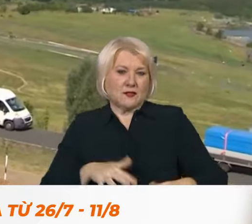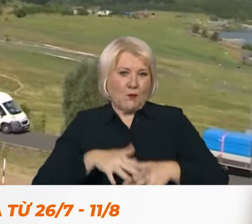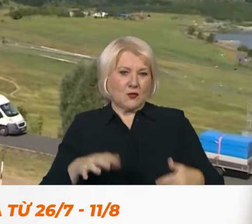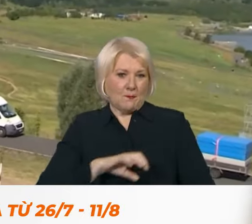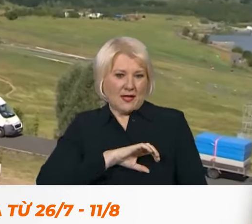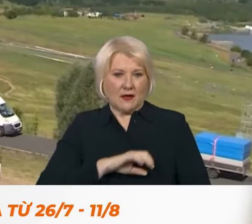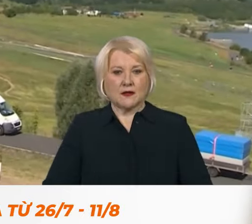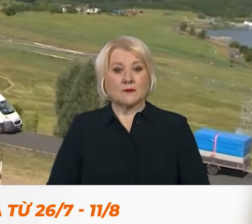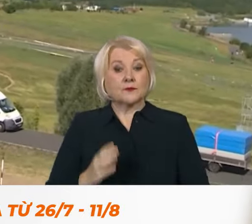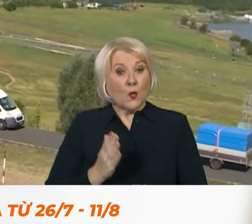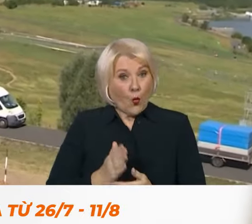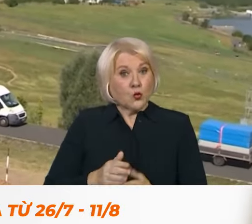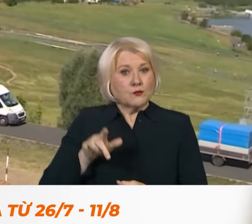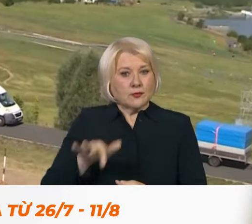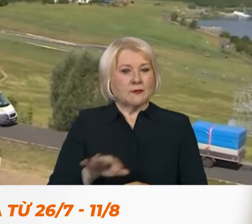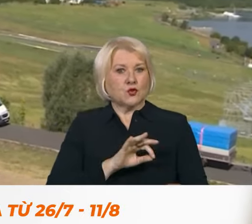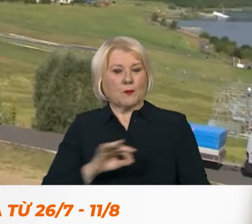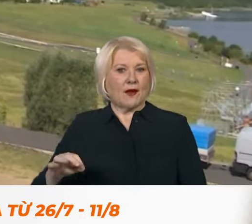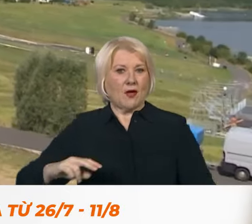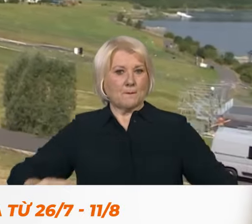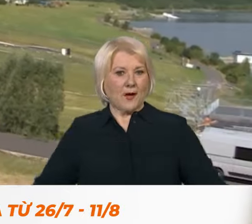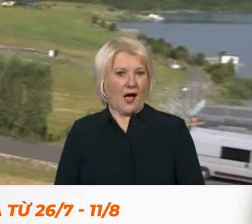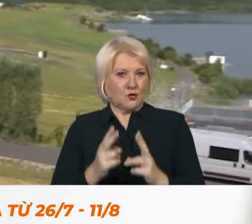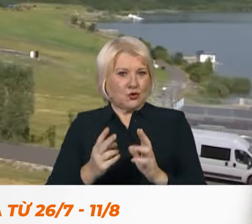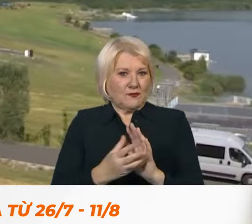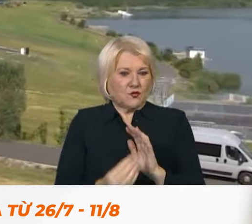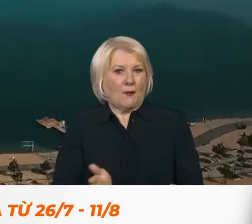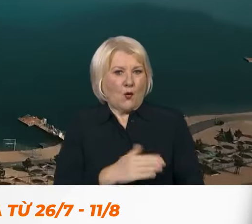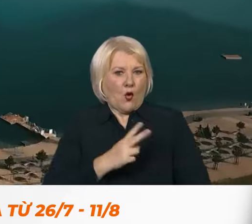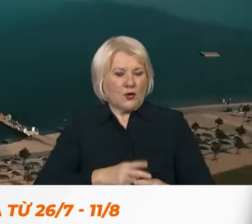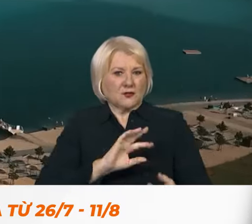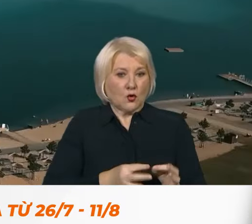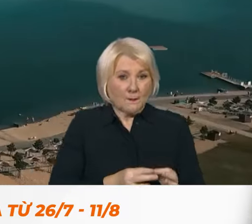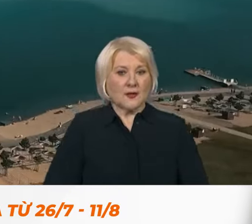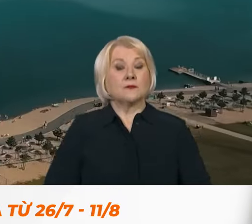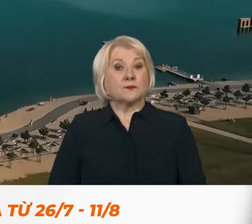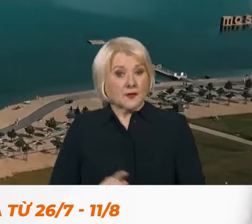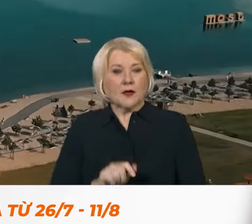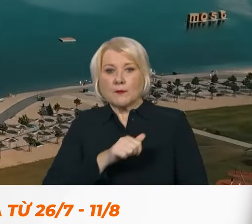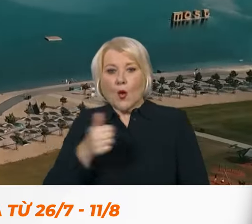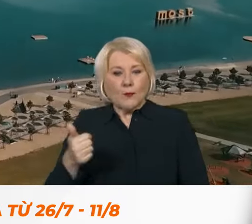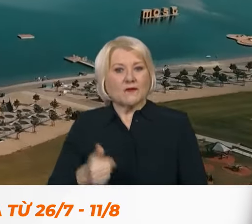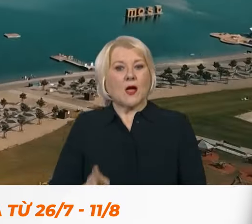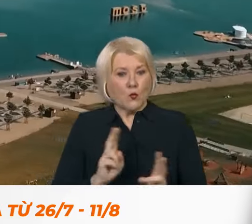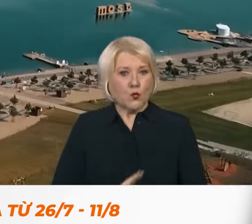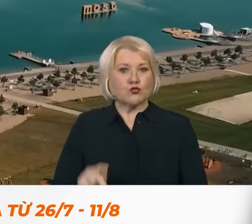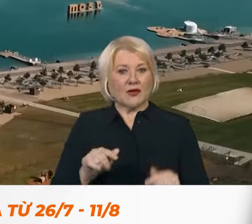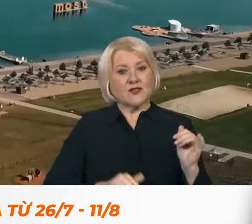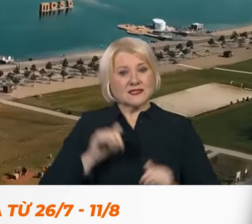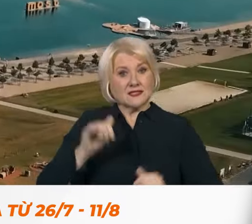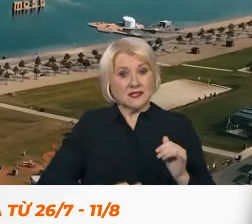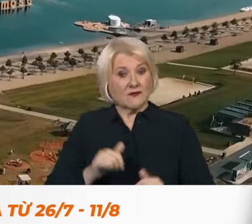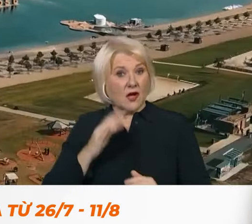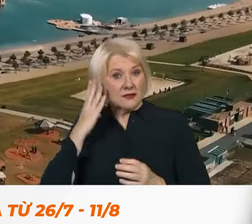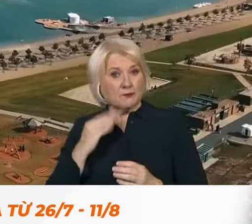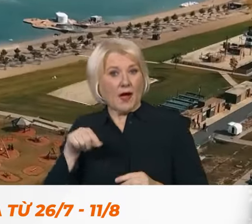tháp Eiffel đã được lắp đặt bên hồ và sẽ dựng ở đó ngay cả sau khi Thế vận hội kết thúc. Lễ khai mạc sẽ diễn ra vào tối thứ Năm và được truyền hình trực tiếp trên đài truyền hình